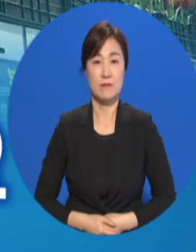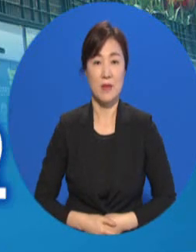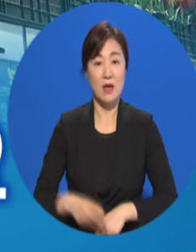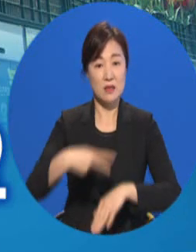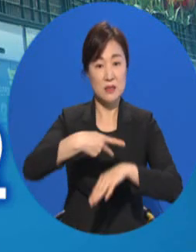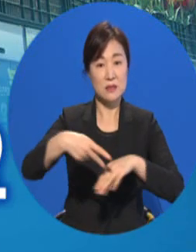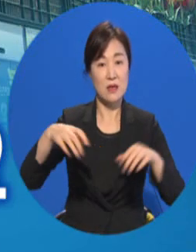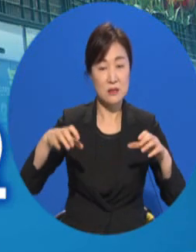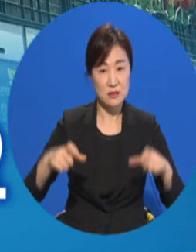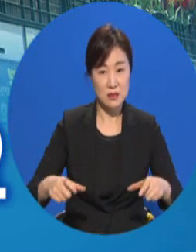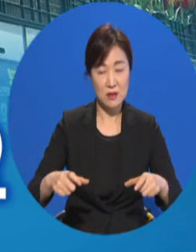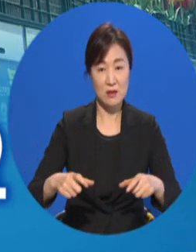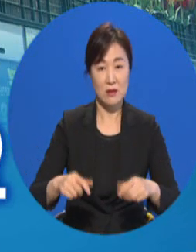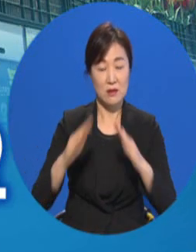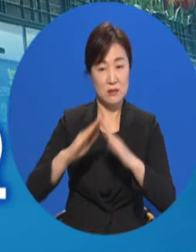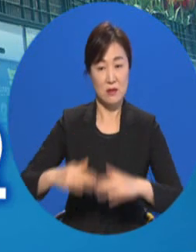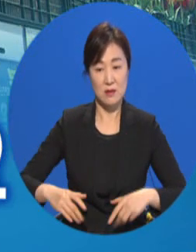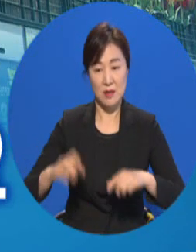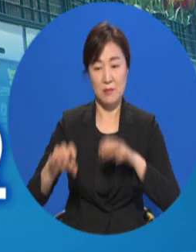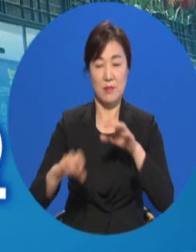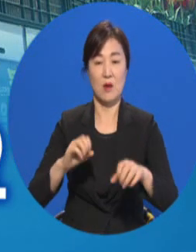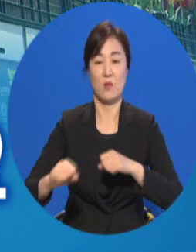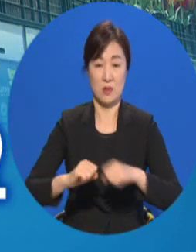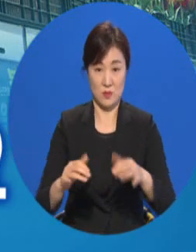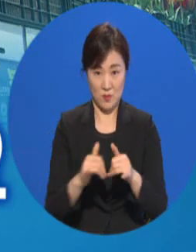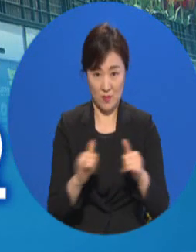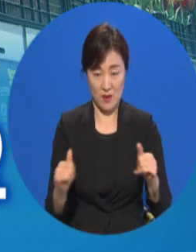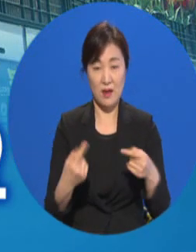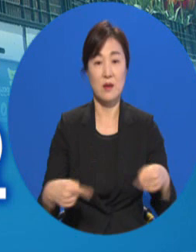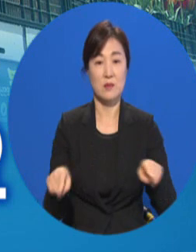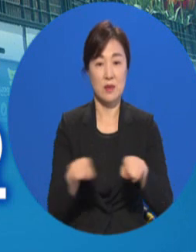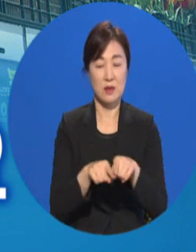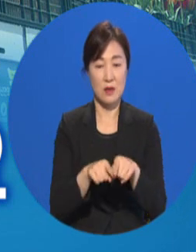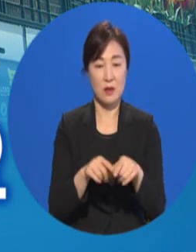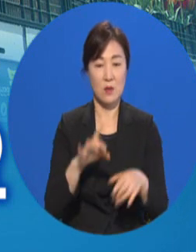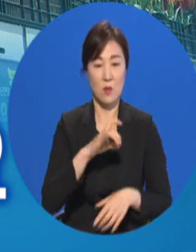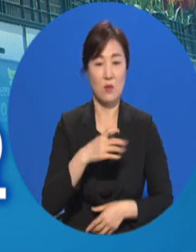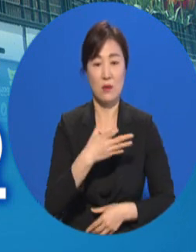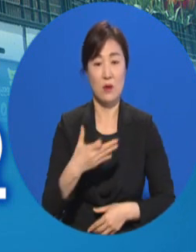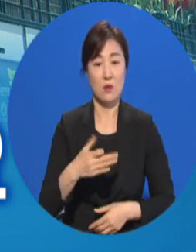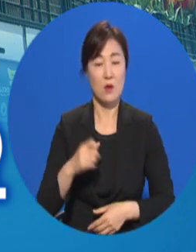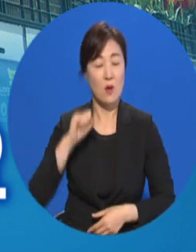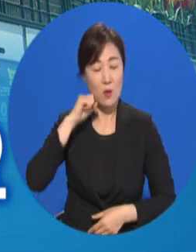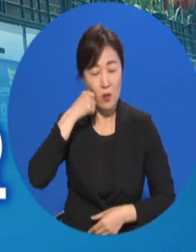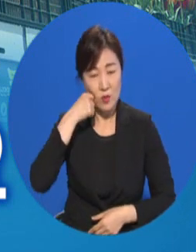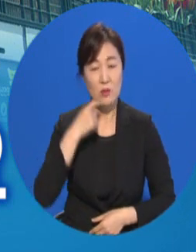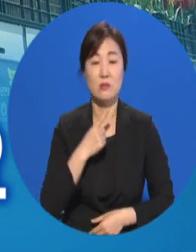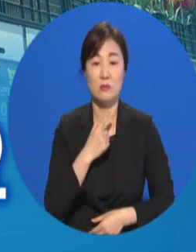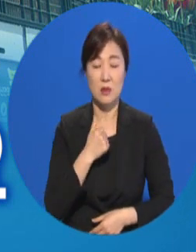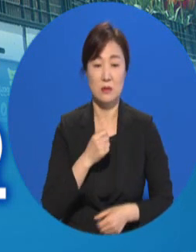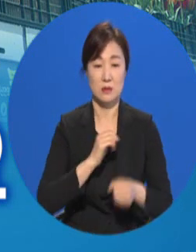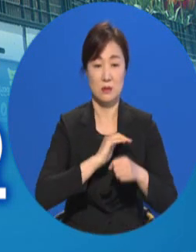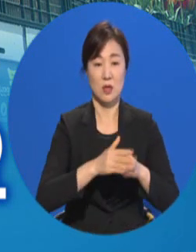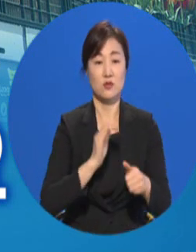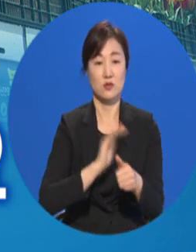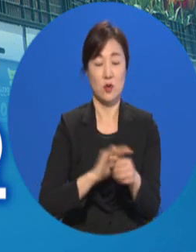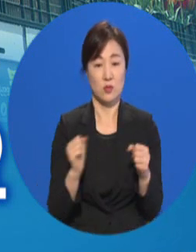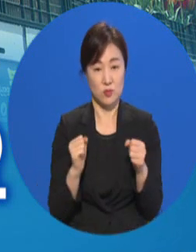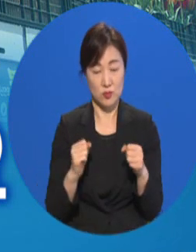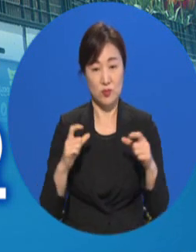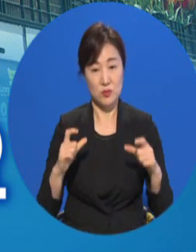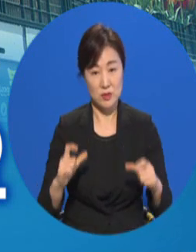신안 지역 주민과 전남의 마을 활동가들이 코로나19로 어려움을 겪고 있는 대구 경북에 튤립 등